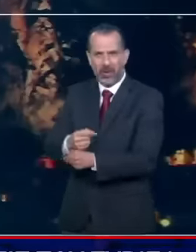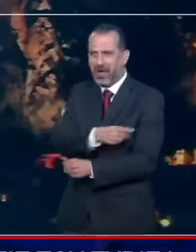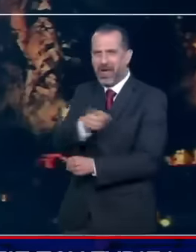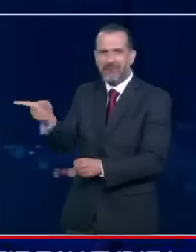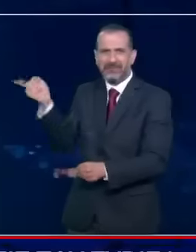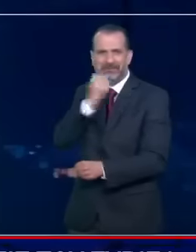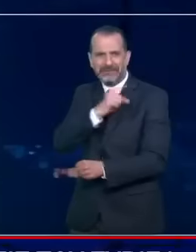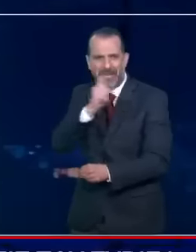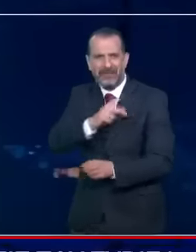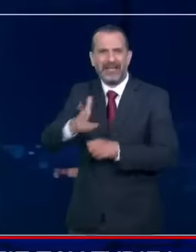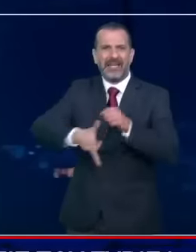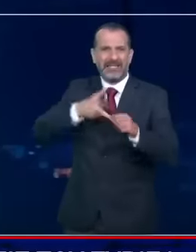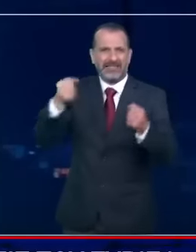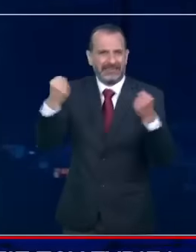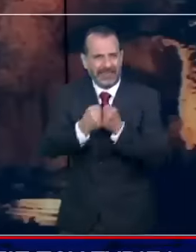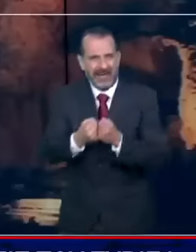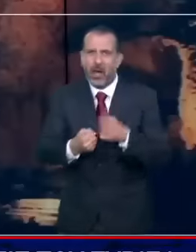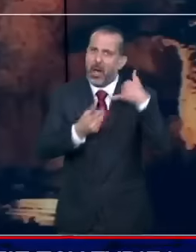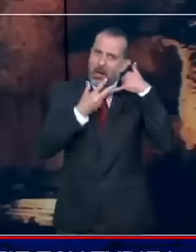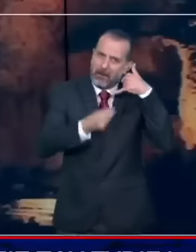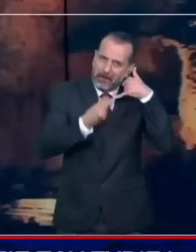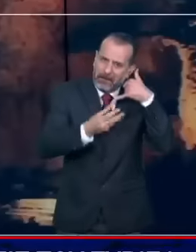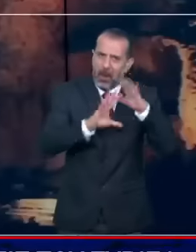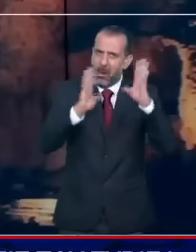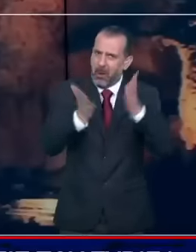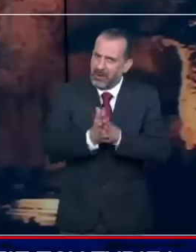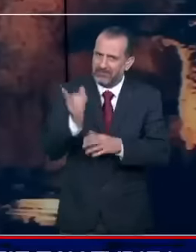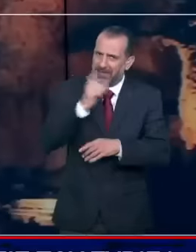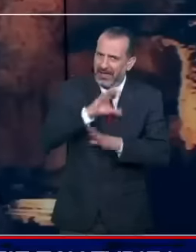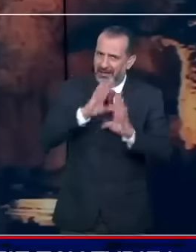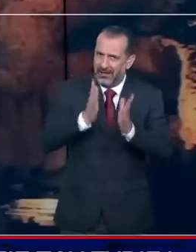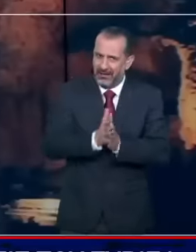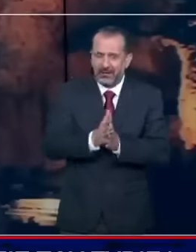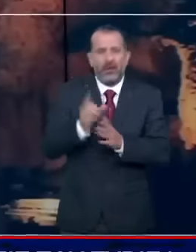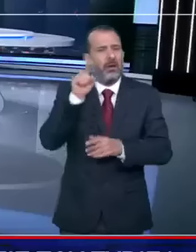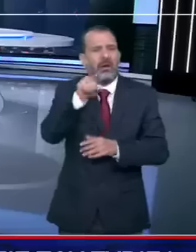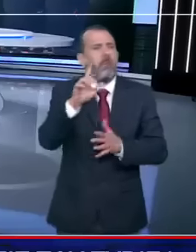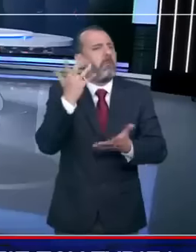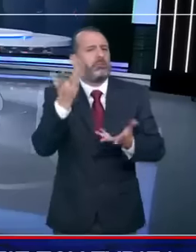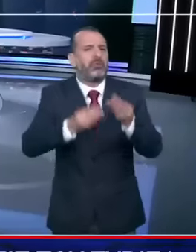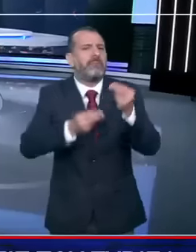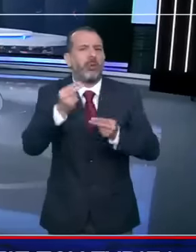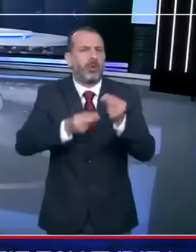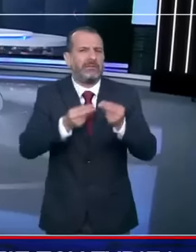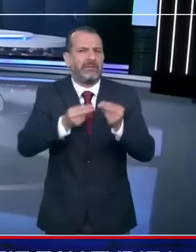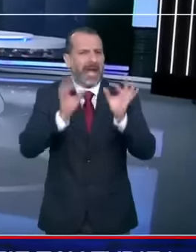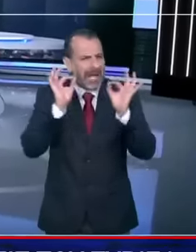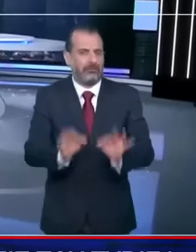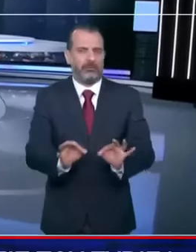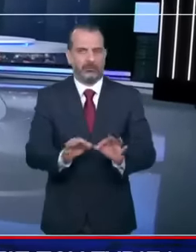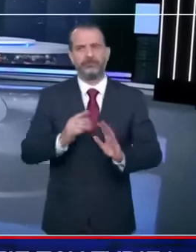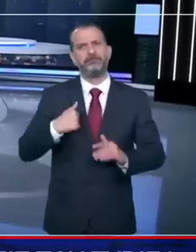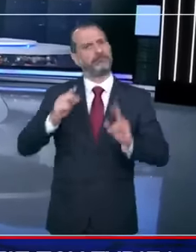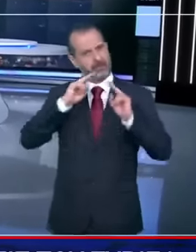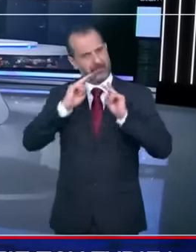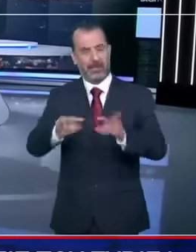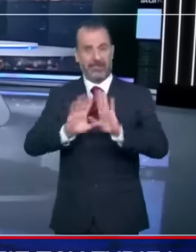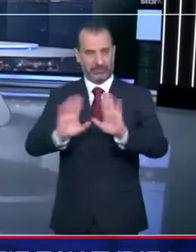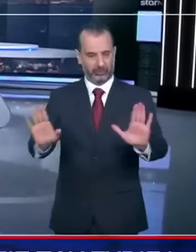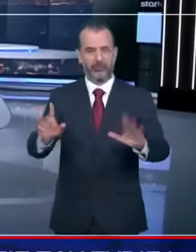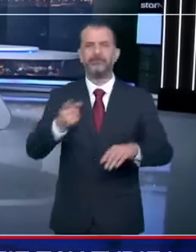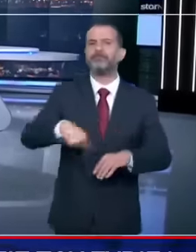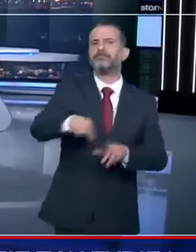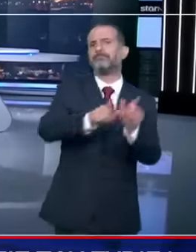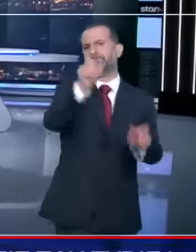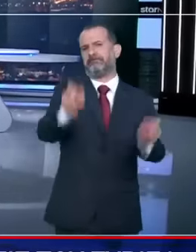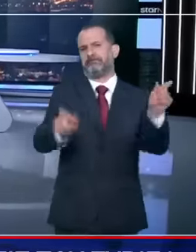για τα ΤΕΜΠΗ και τις υποκλοπές και για ένα σωρό θέματα. Λοιπόν, για τα φυσικά πρόσωπα, εάν κοιτάξει